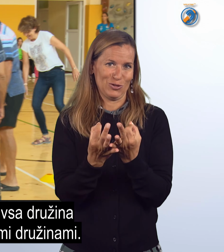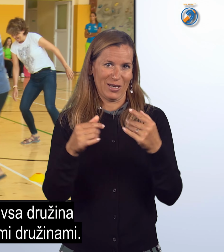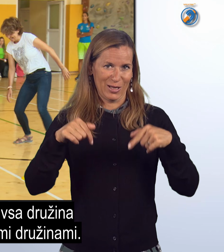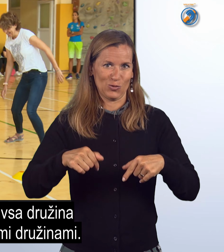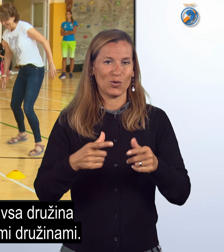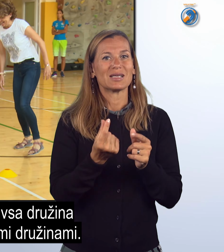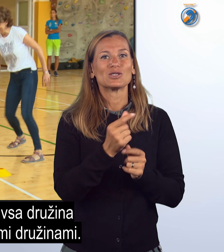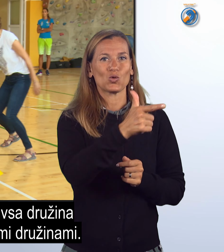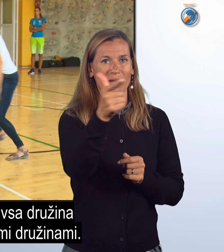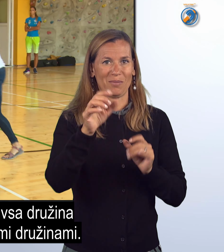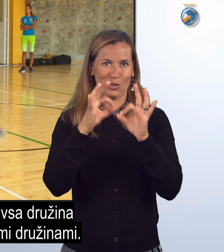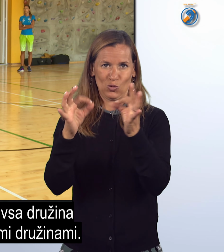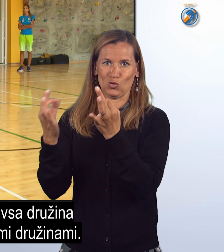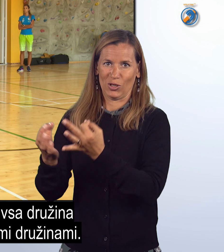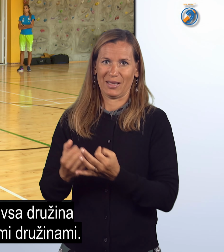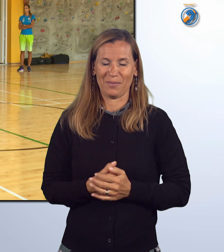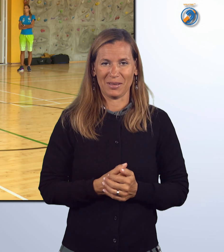družinami.